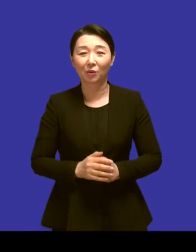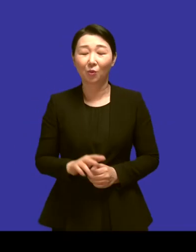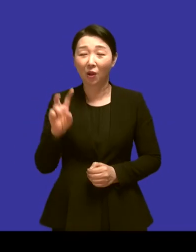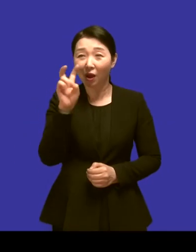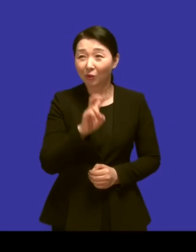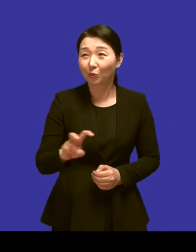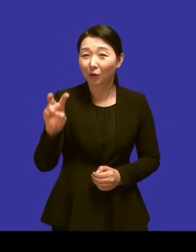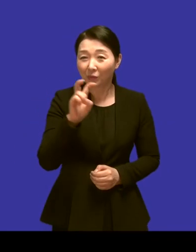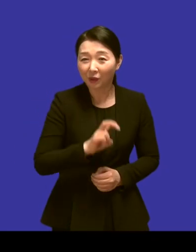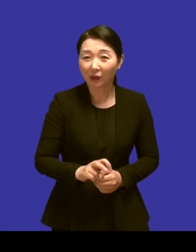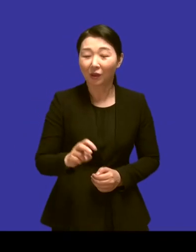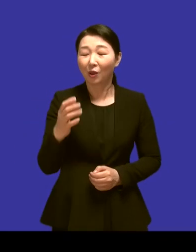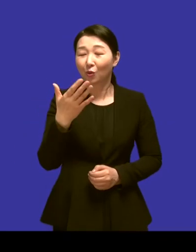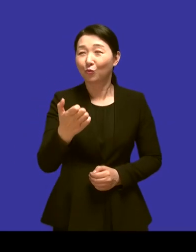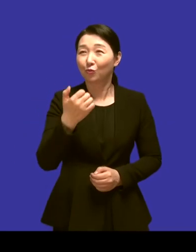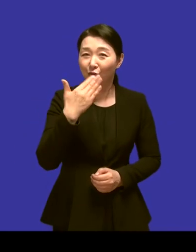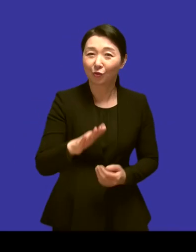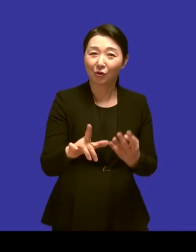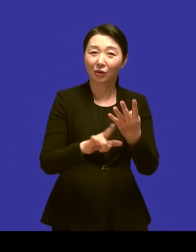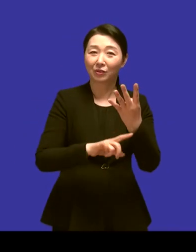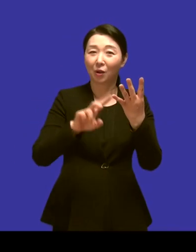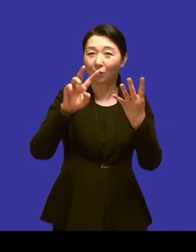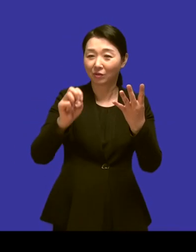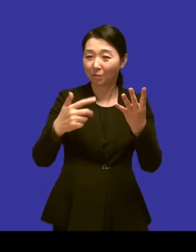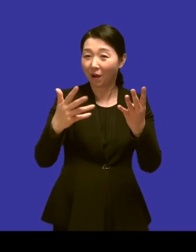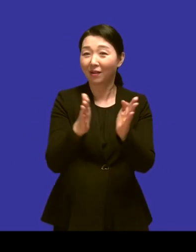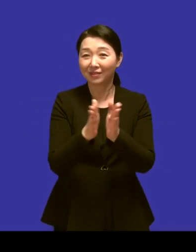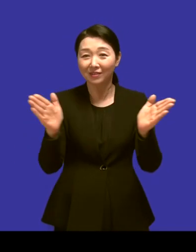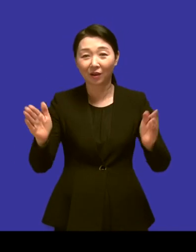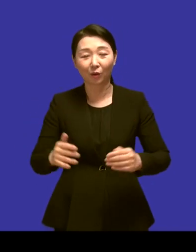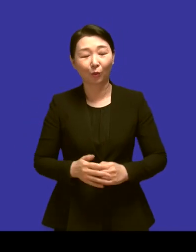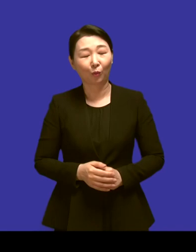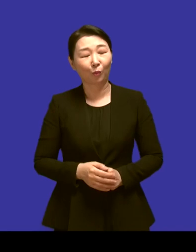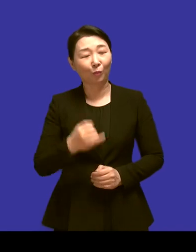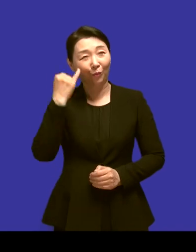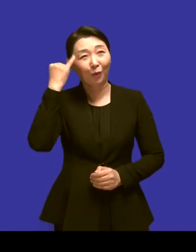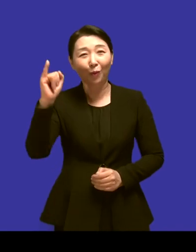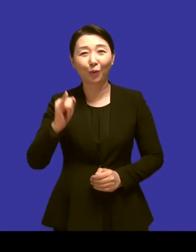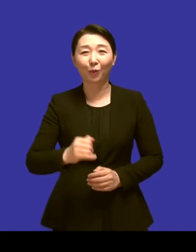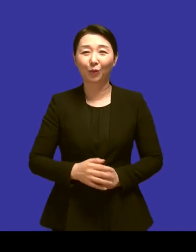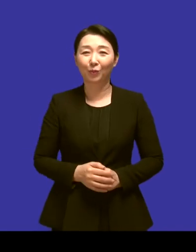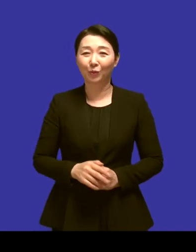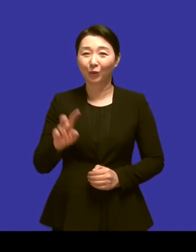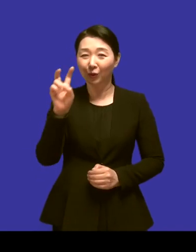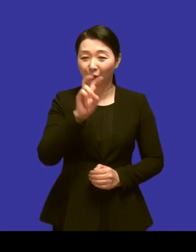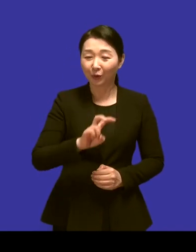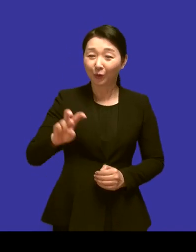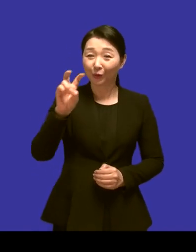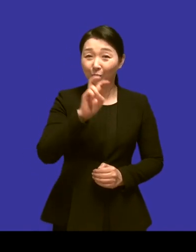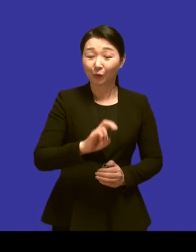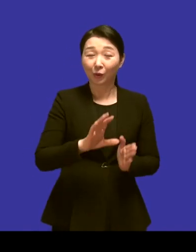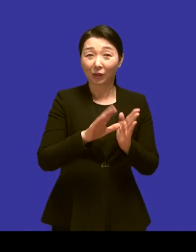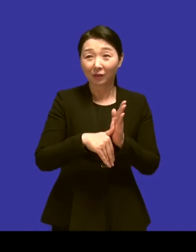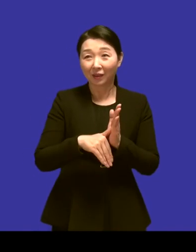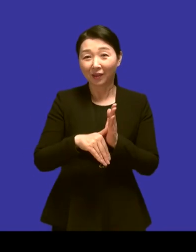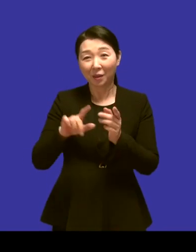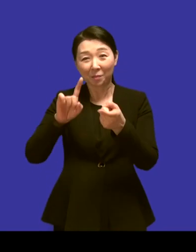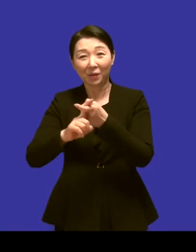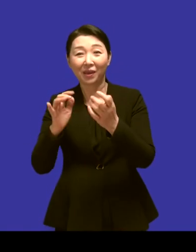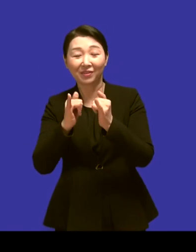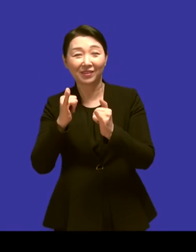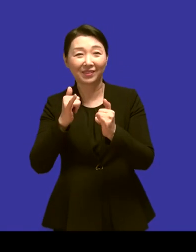노래마다 99년. 4월 28일 이러고 시작을 하더라고요. 네, 네 맞습니다. 제가 그것도 좀... 굉장히 아이디어인 것 같아요. 네. 모든 노래 아... 팬들이 생일을 안 잊어버리겠어요.